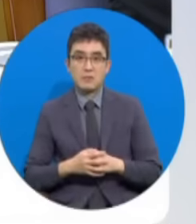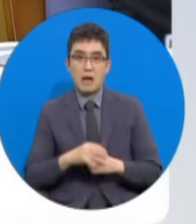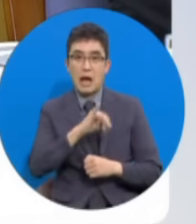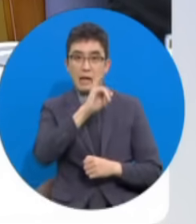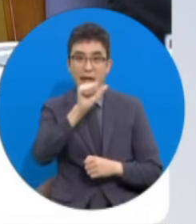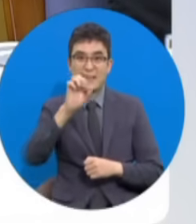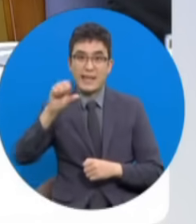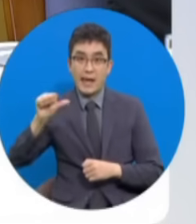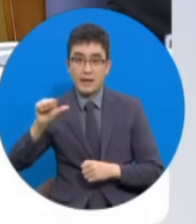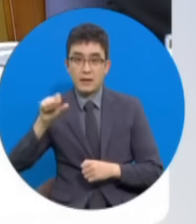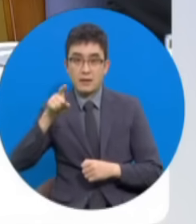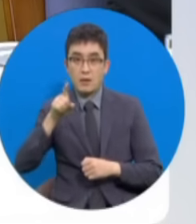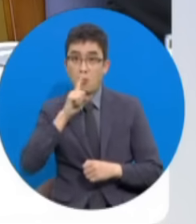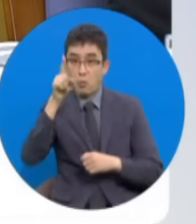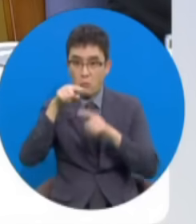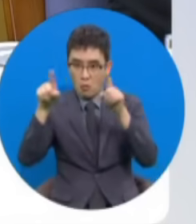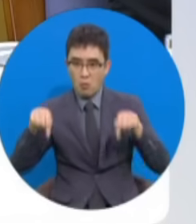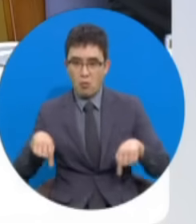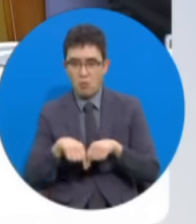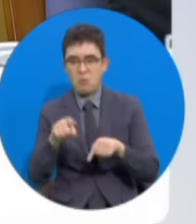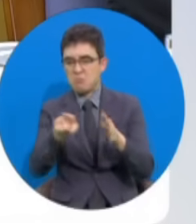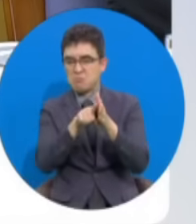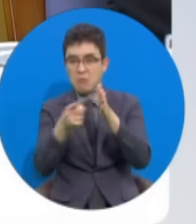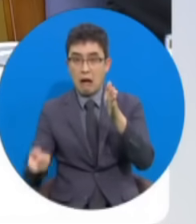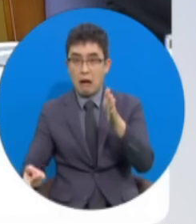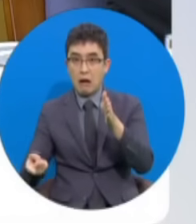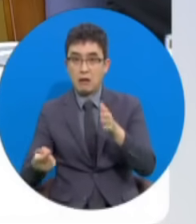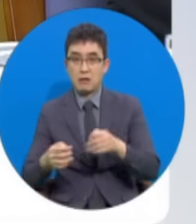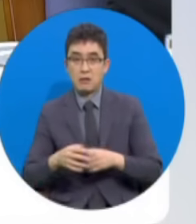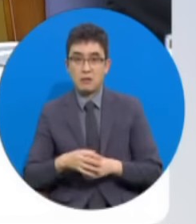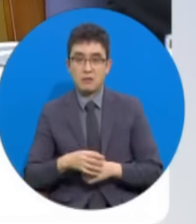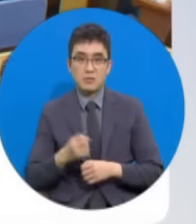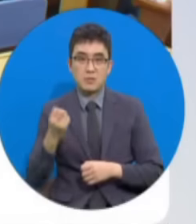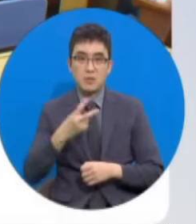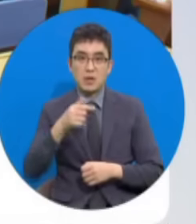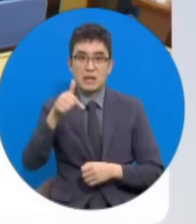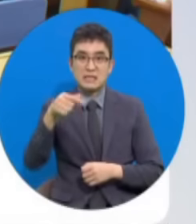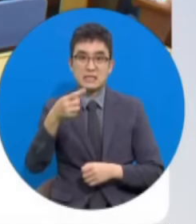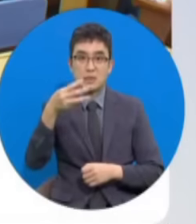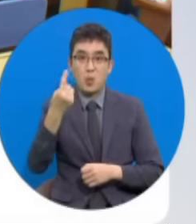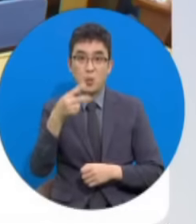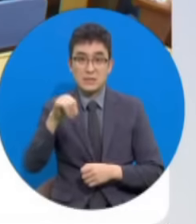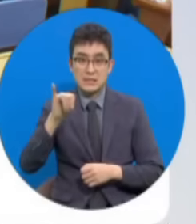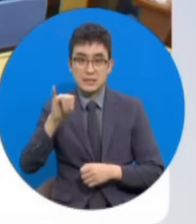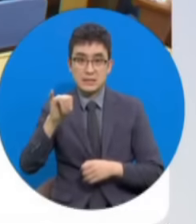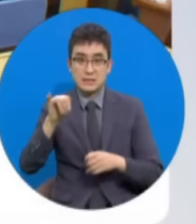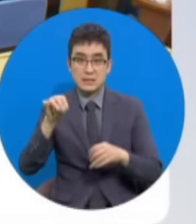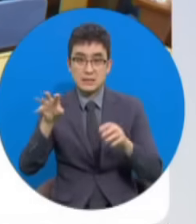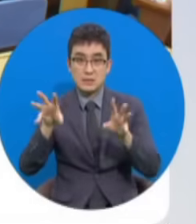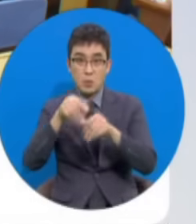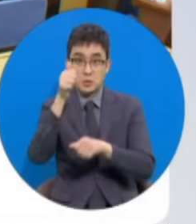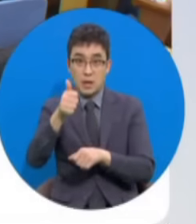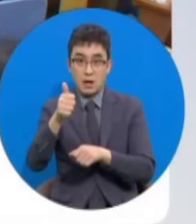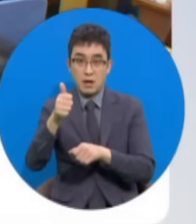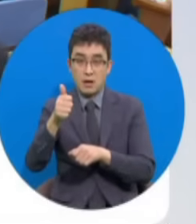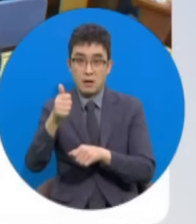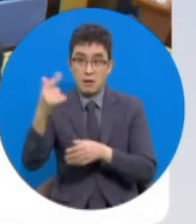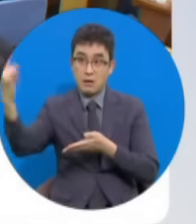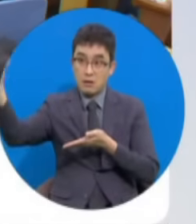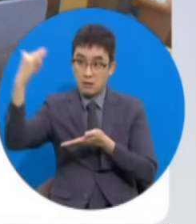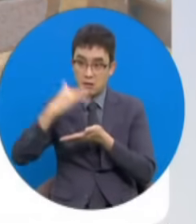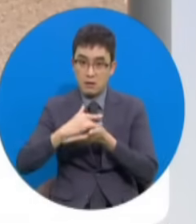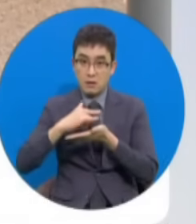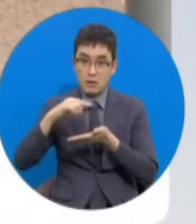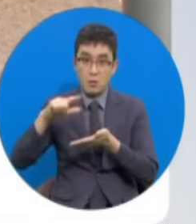보고서를 우리가 전혀 신뢰하지 못한다는 주장을 하고 그로시 총장이 방한했을 때 조금 전에 본 것처럼 아예 대한민국에 들어오지도 못하게 하면서